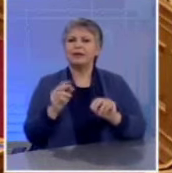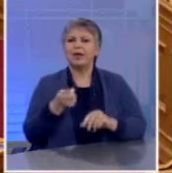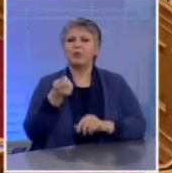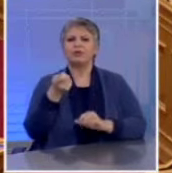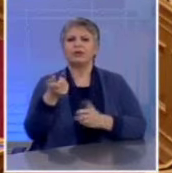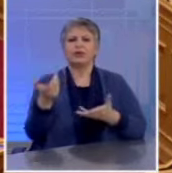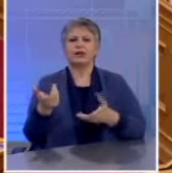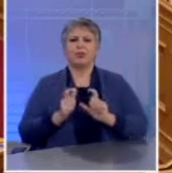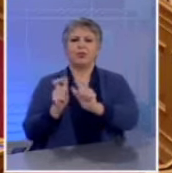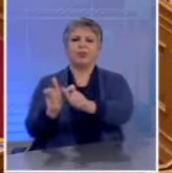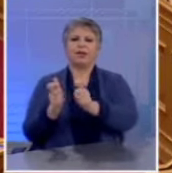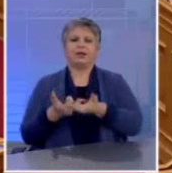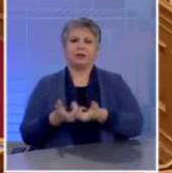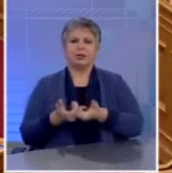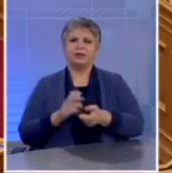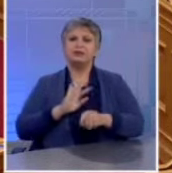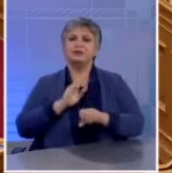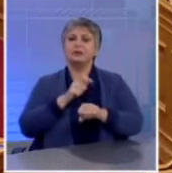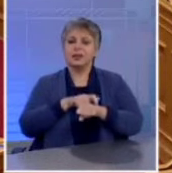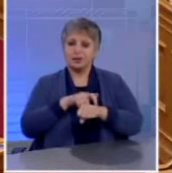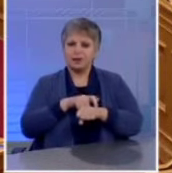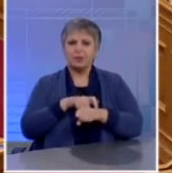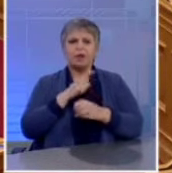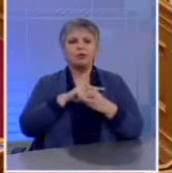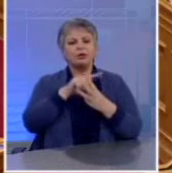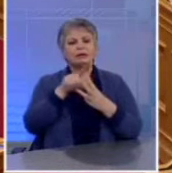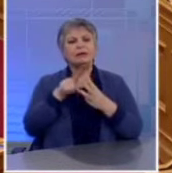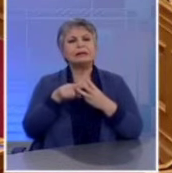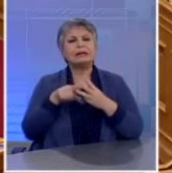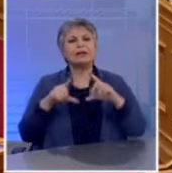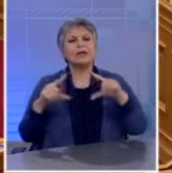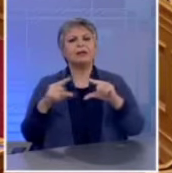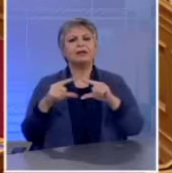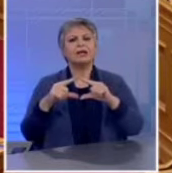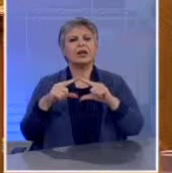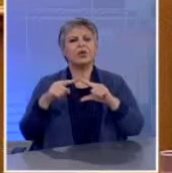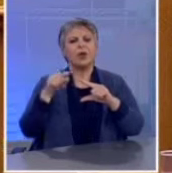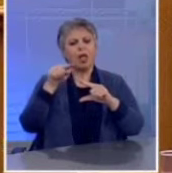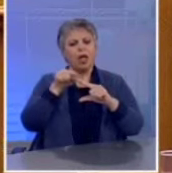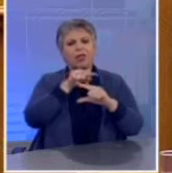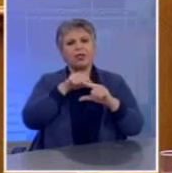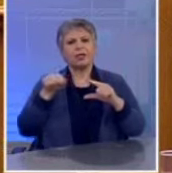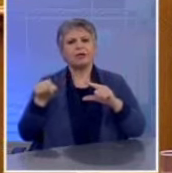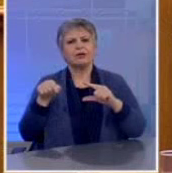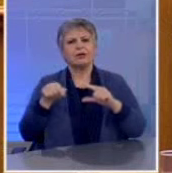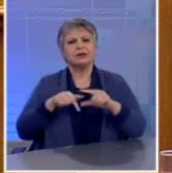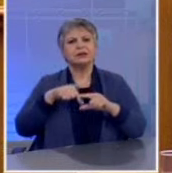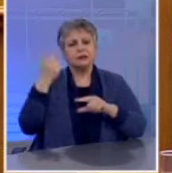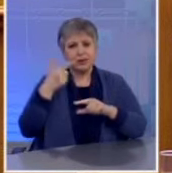στιγμή που αυτό το τρίγωνο λειτουργούσε απρόσκοπτα, η χώρα